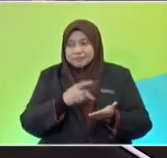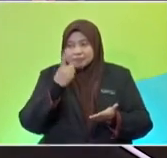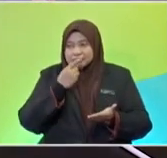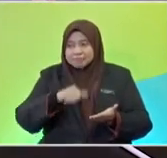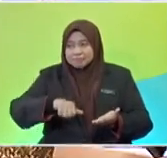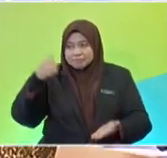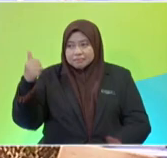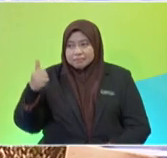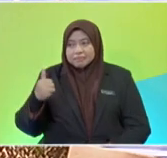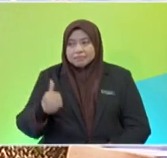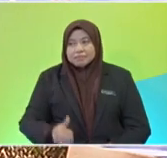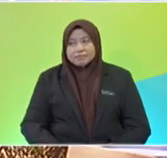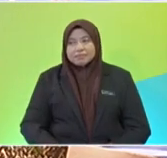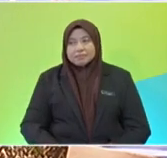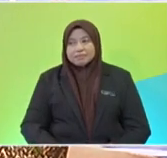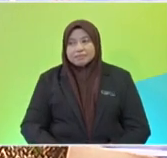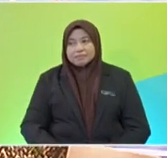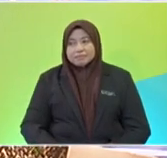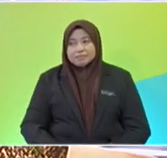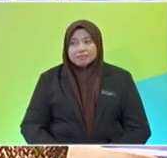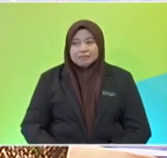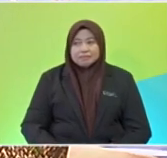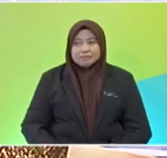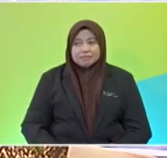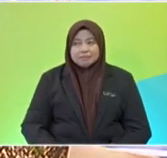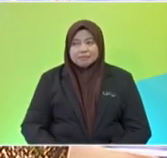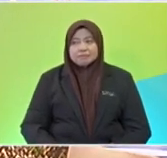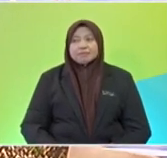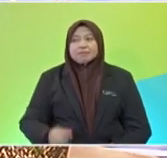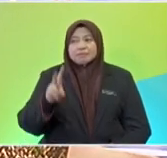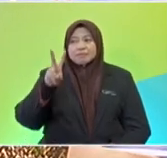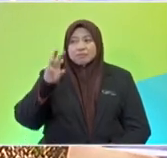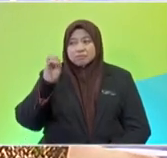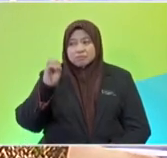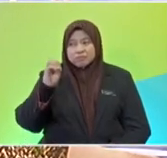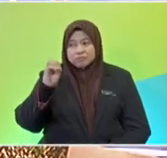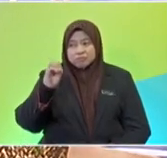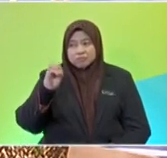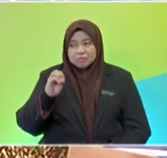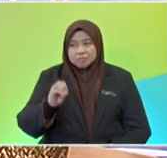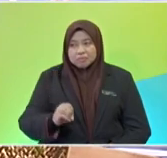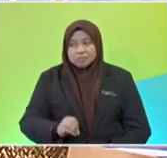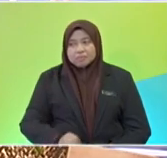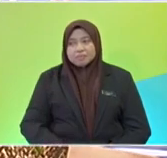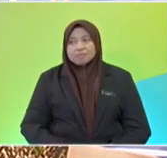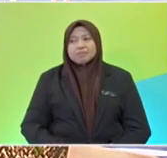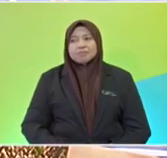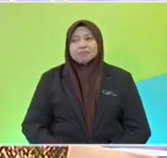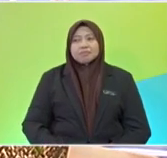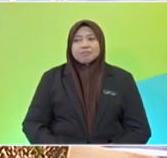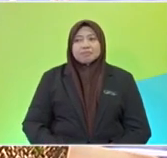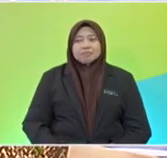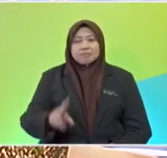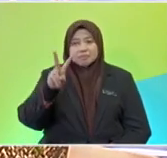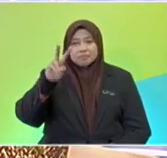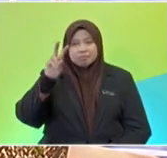1 2 3 4 maksudnya 20 Wah untuk batik Blok 1 2 3 4 masih